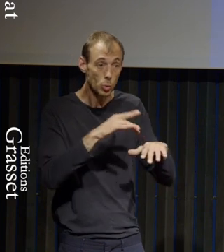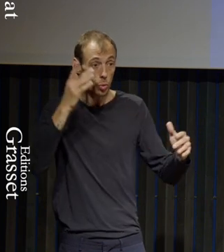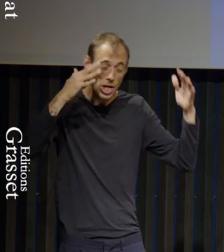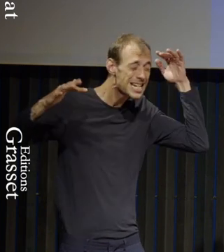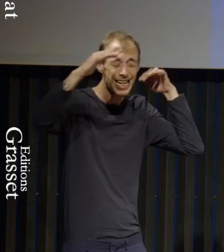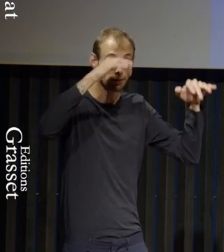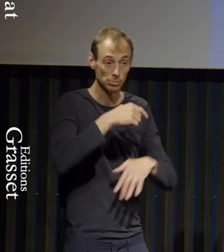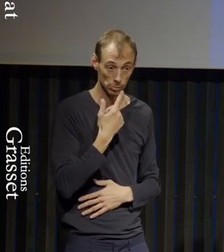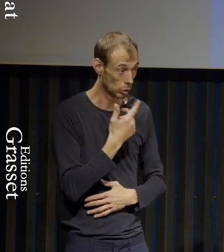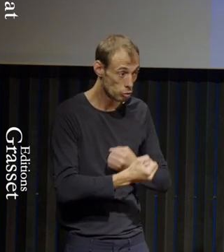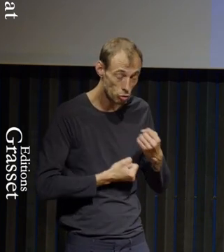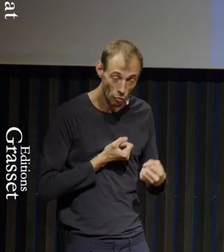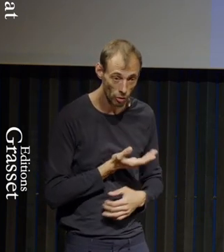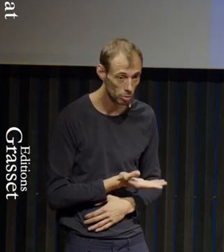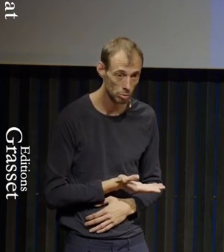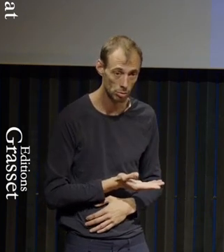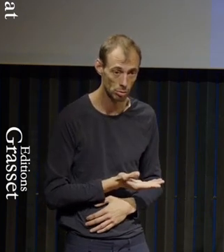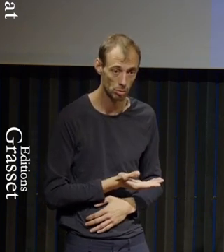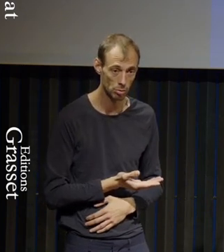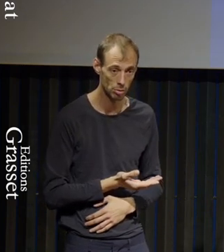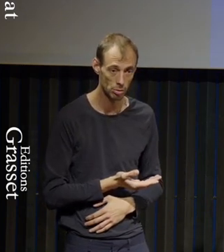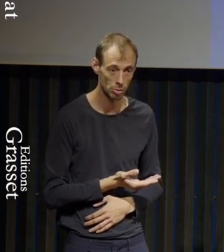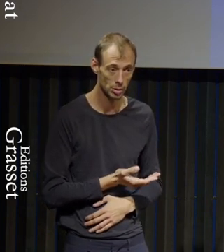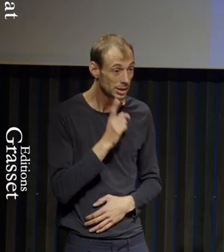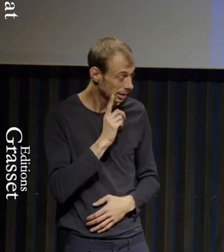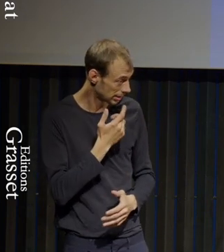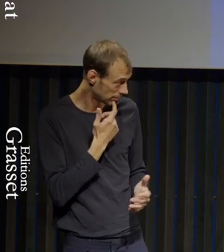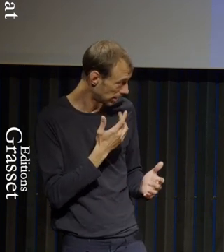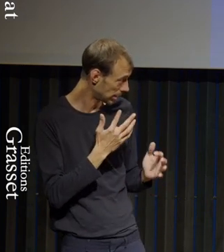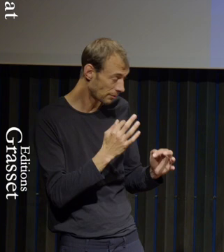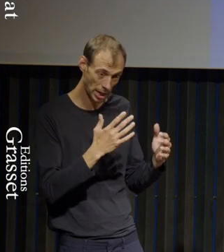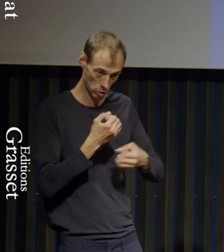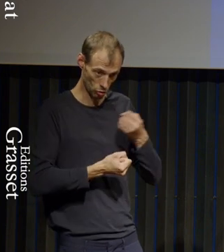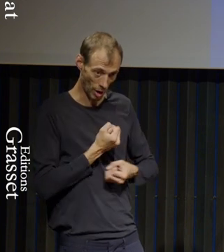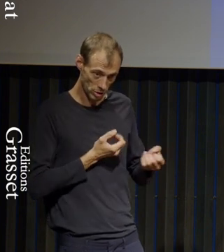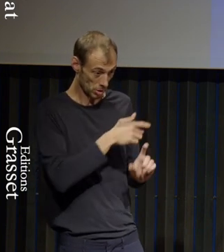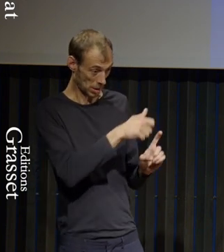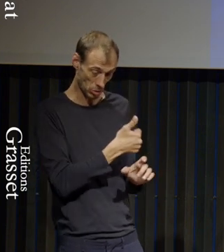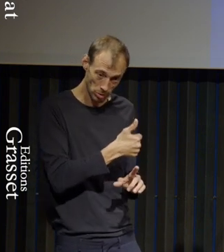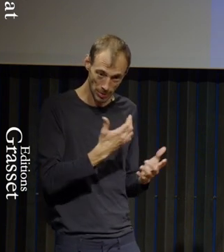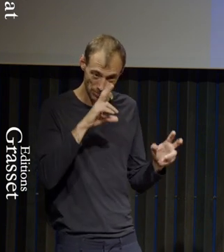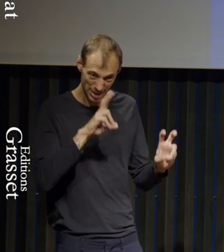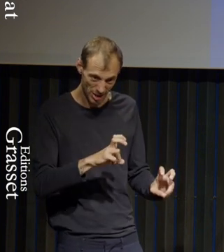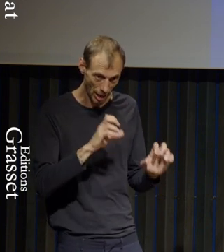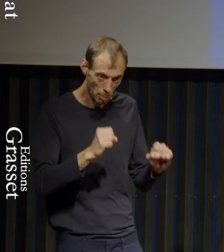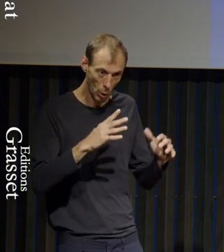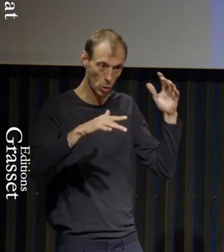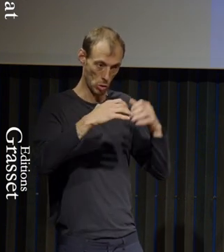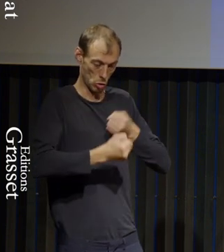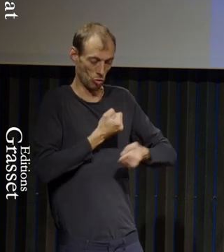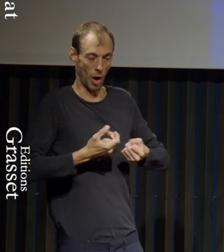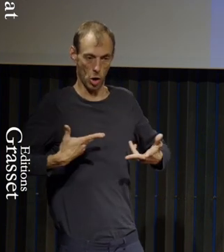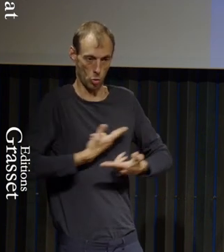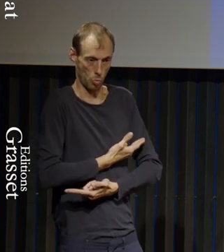qui cherche, comme il le peut, une façon justement de sortir de cette souffrance. Dans votre livre, vous avez beaucoup d'images qui